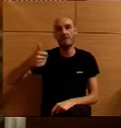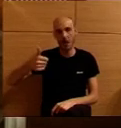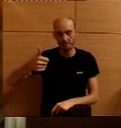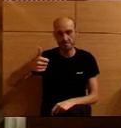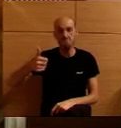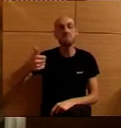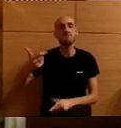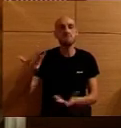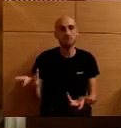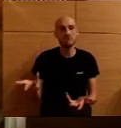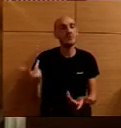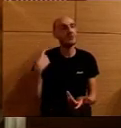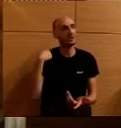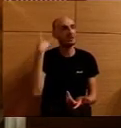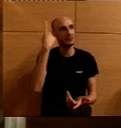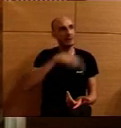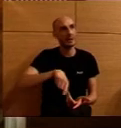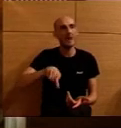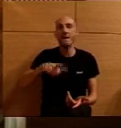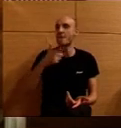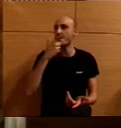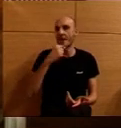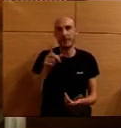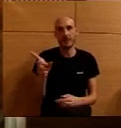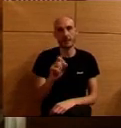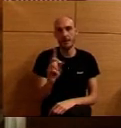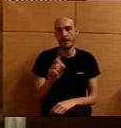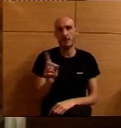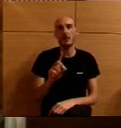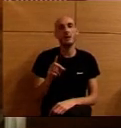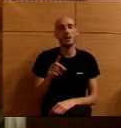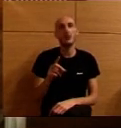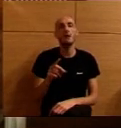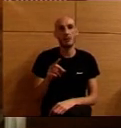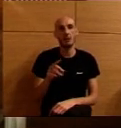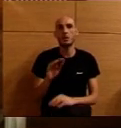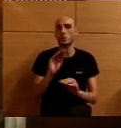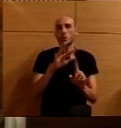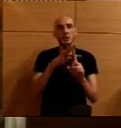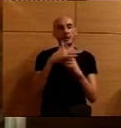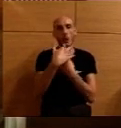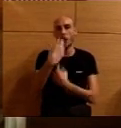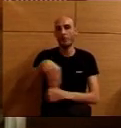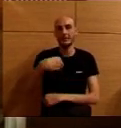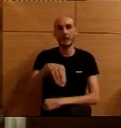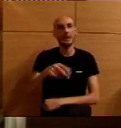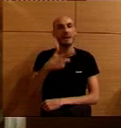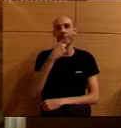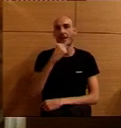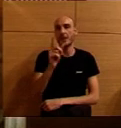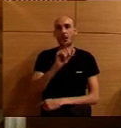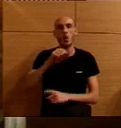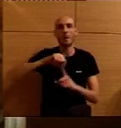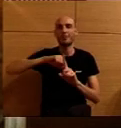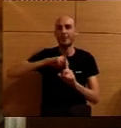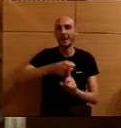Reconec que no ha sigut fàcil la seva situació. Reconec que ha tingut que estar rebent